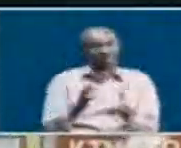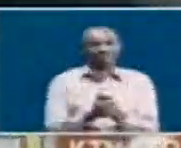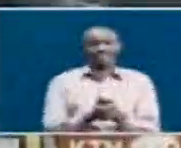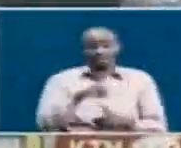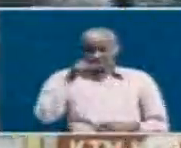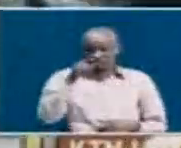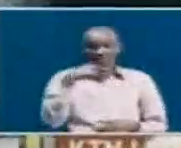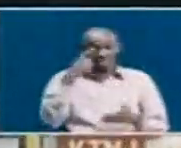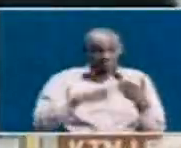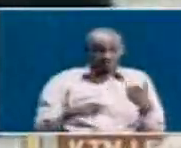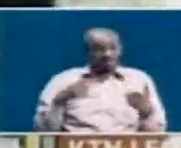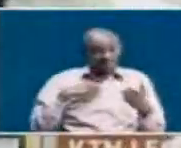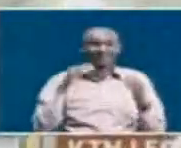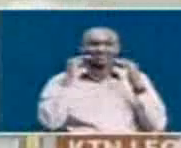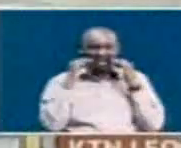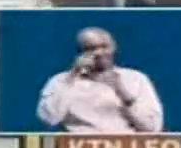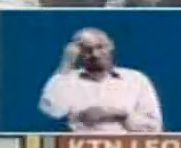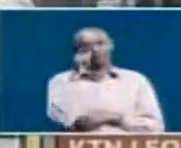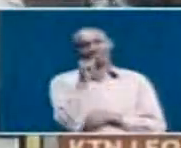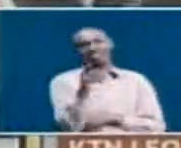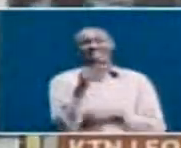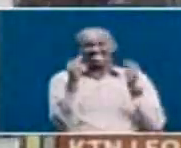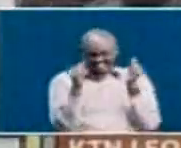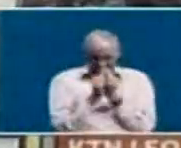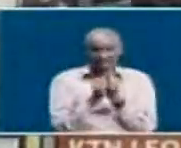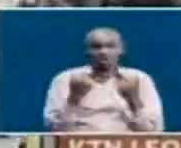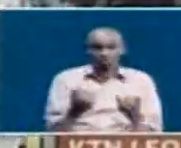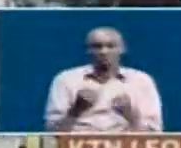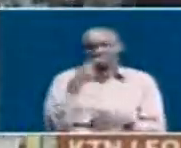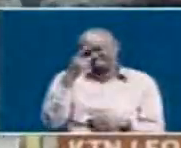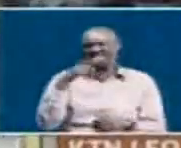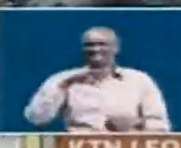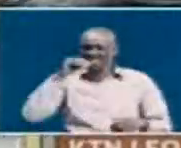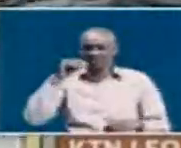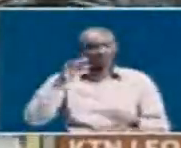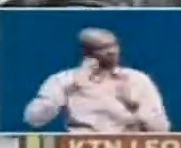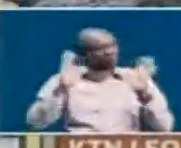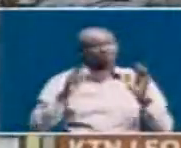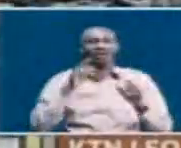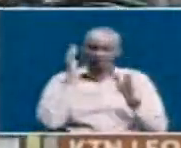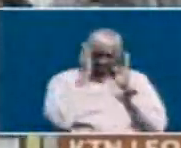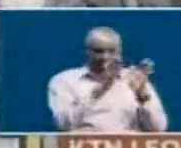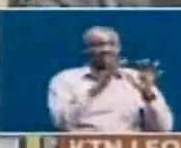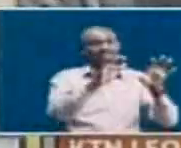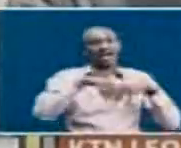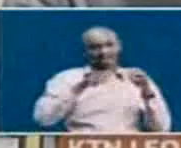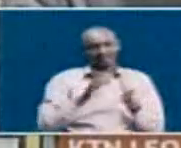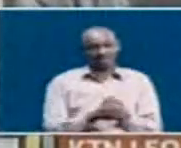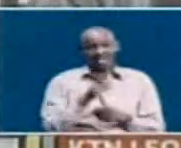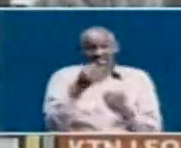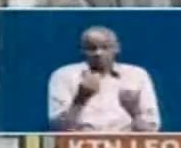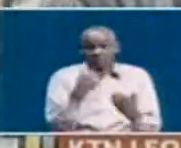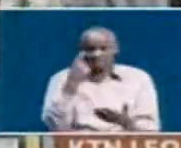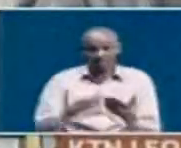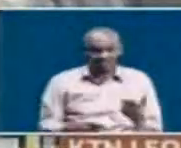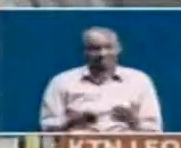hizi zikiwa tabasamu kwa vijana hawa 10 ambao wameamua kugeukia maisha ya biashara na kilimo. Vijana hawa hapa wanajulikana